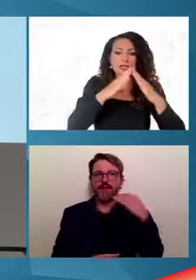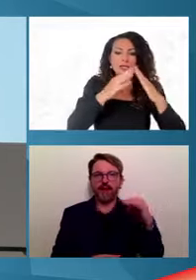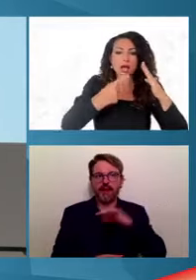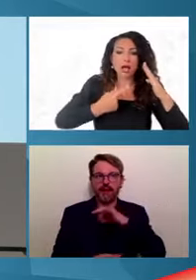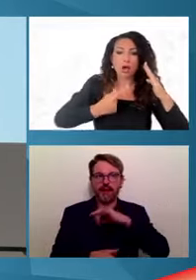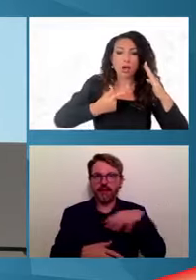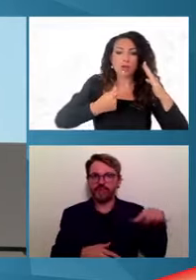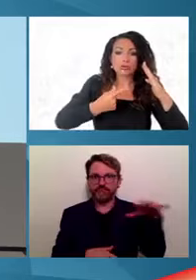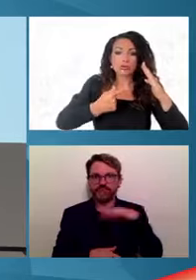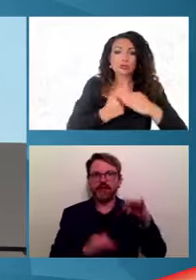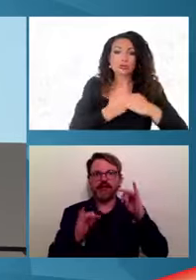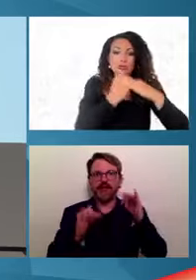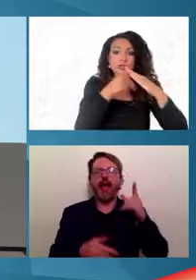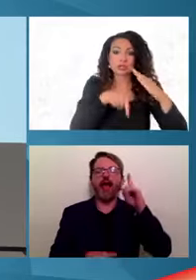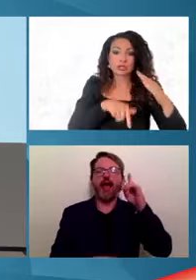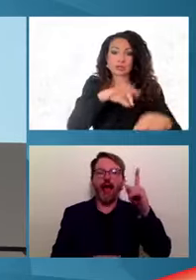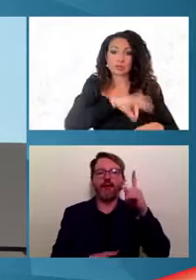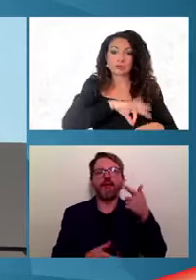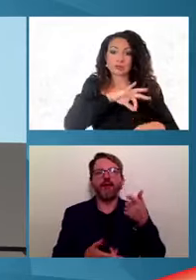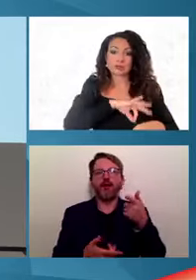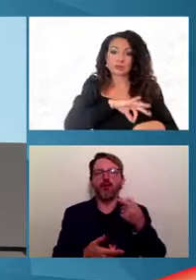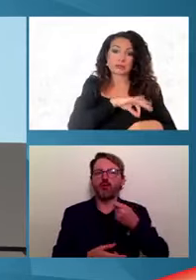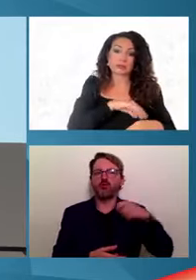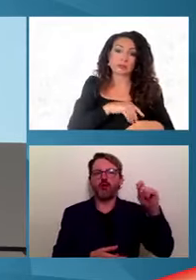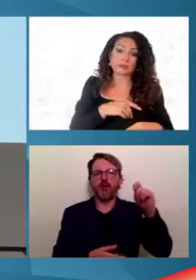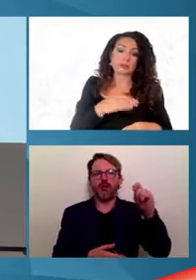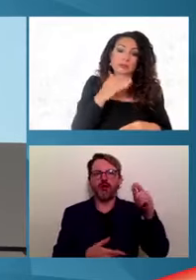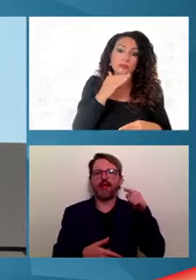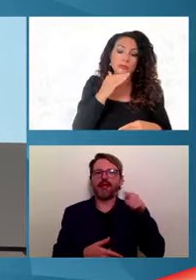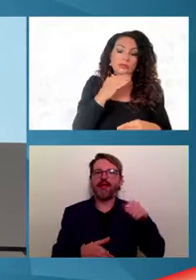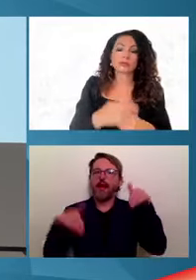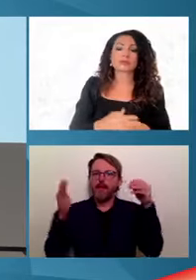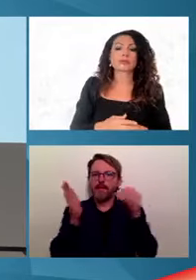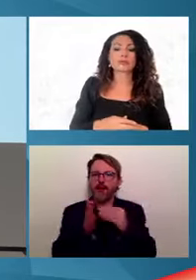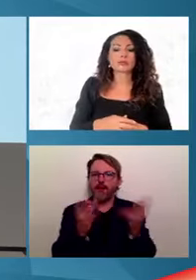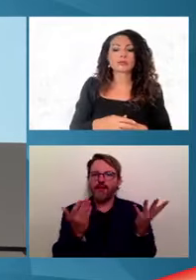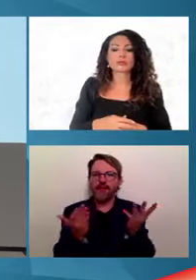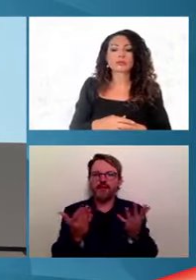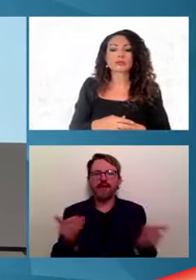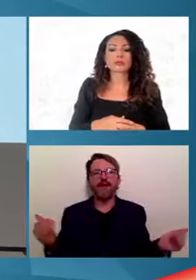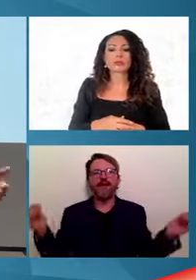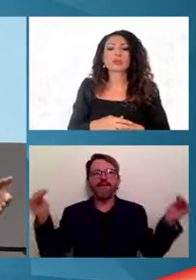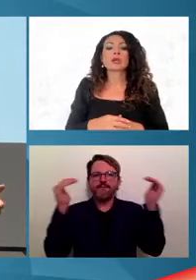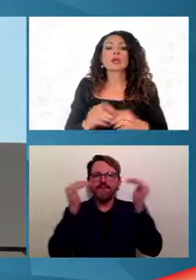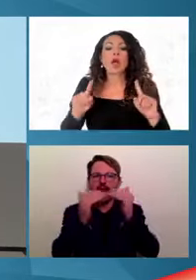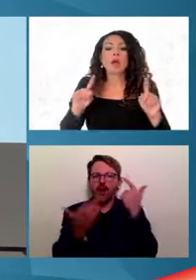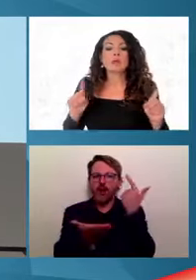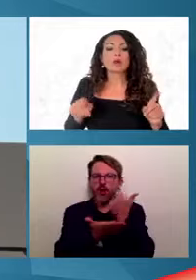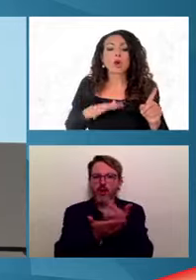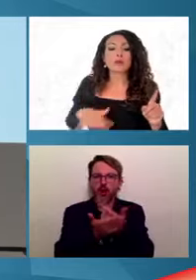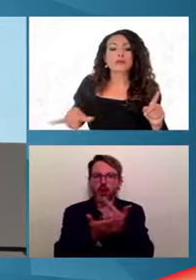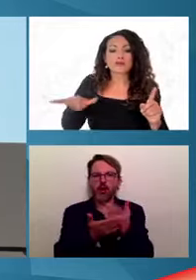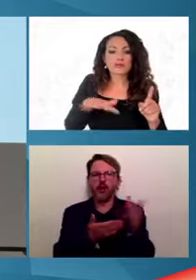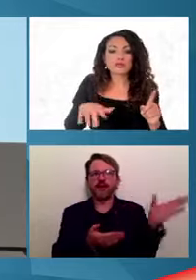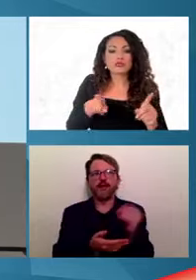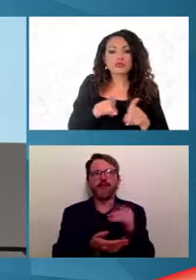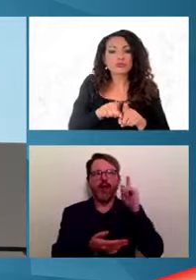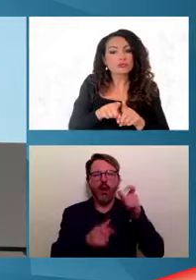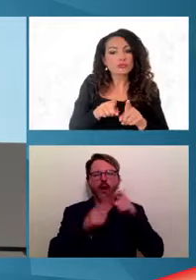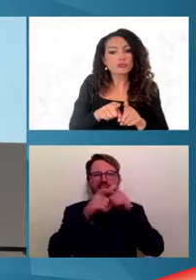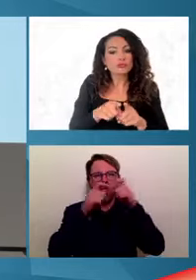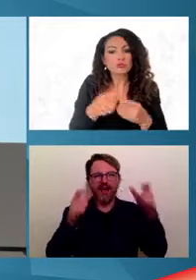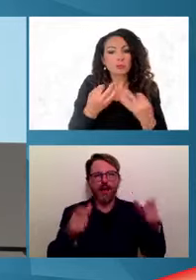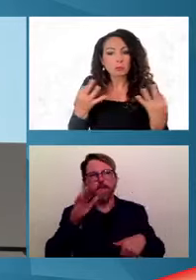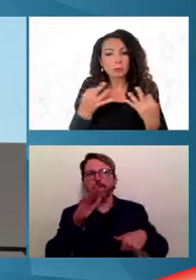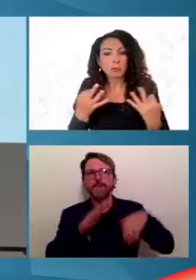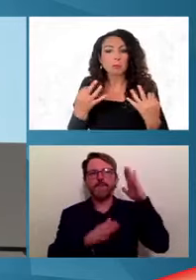Thema der fairen Löhne, aber auch die Frage von Rahmenbedingungen, die ermöglichen, dass mehr Angebot da ist und somit auch